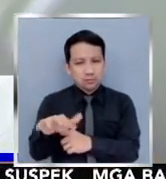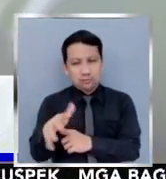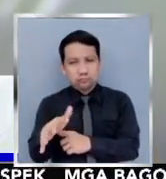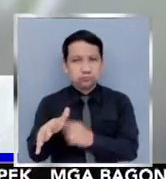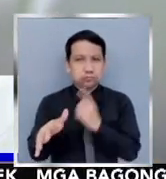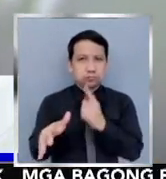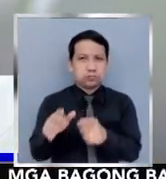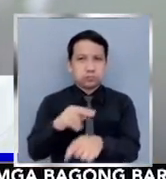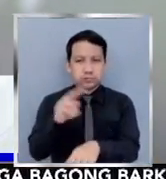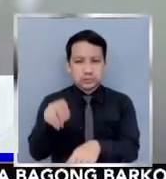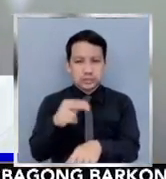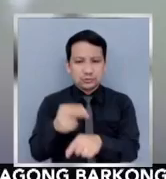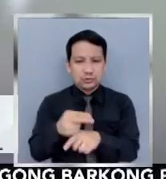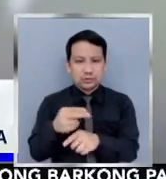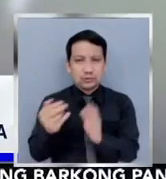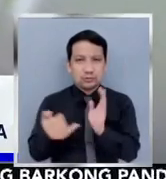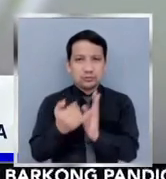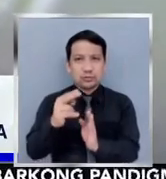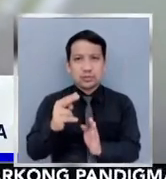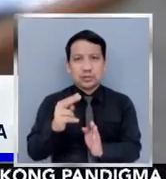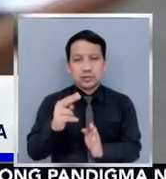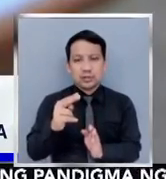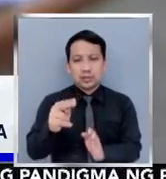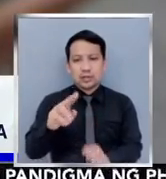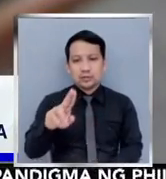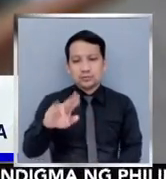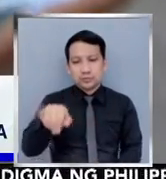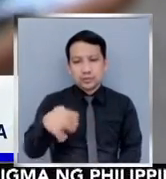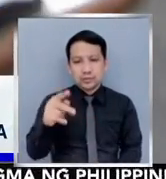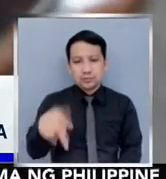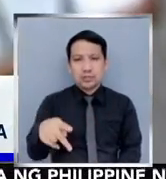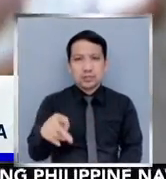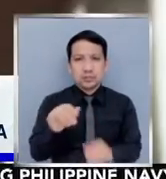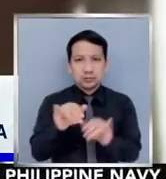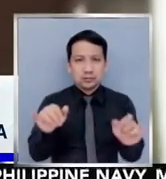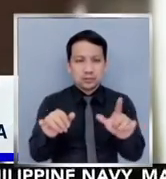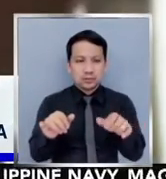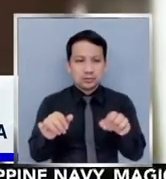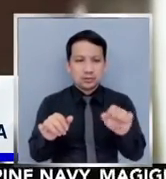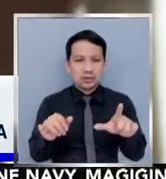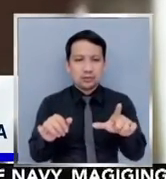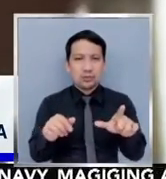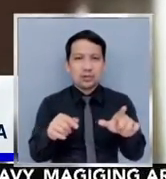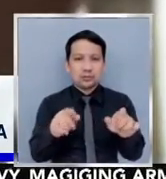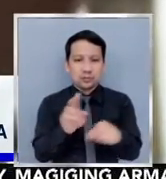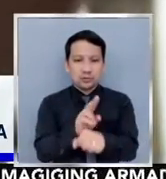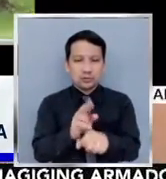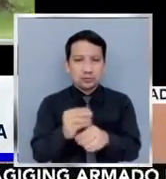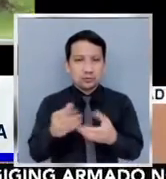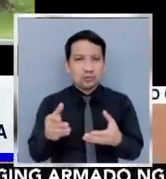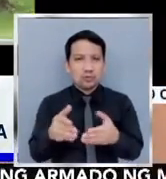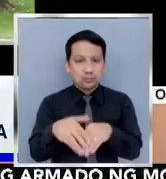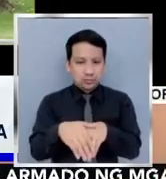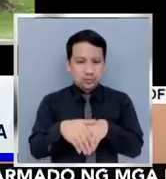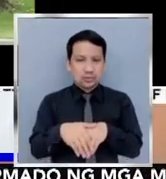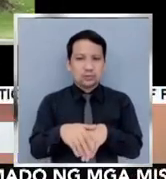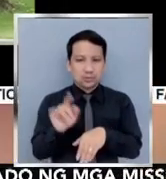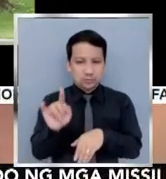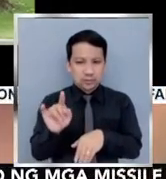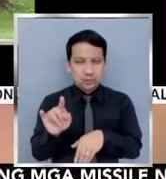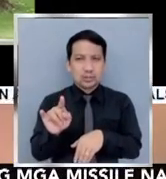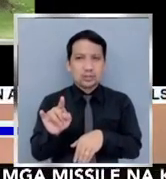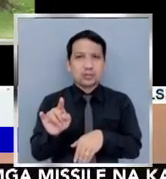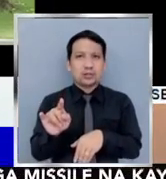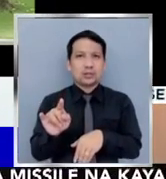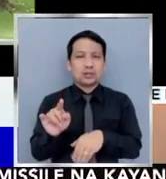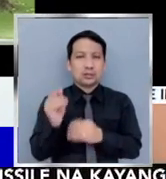Union of Journalists of the Philippines dahil tulad ng libel, baka magamit daw itong sandata para mapatahimik ang media. Nakita din naman po natin ano,